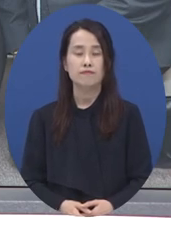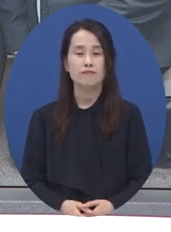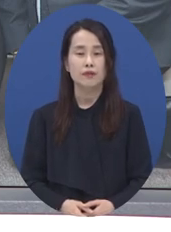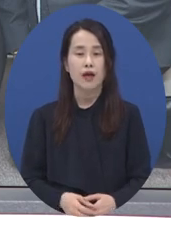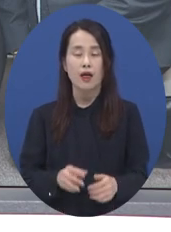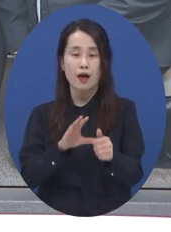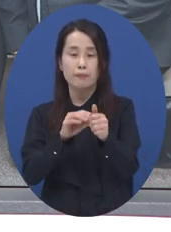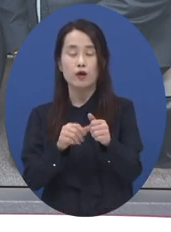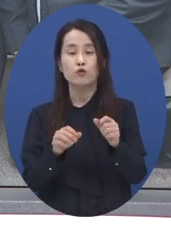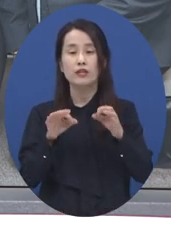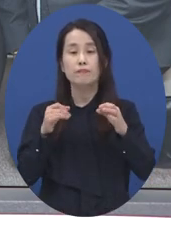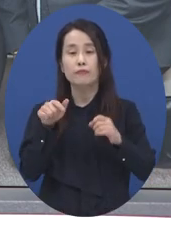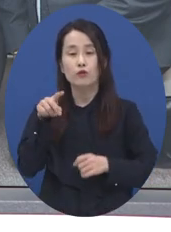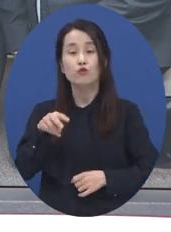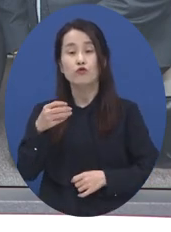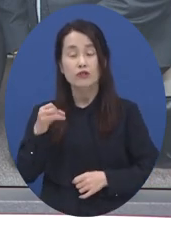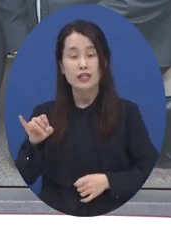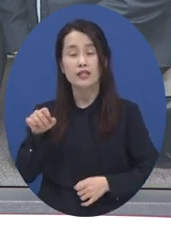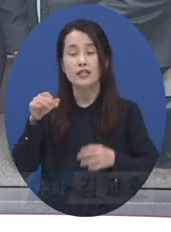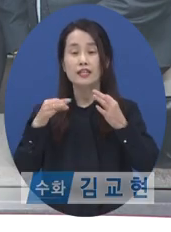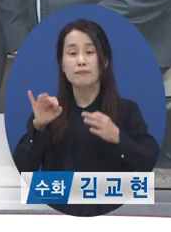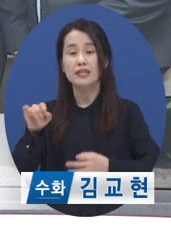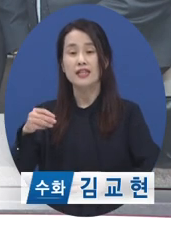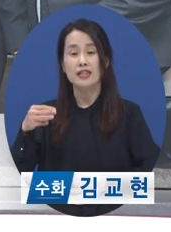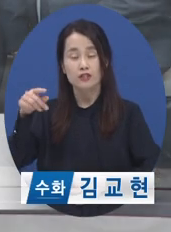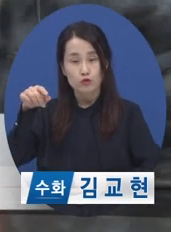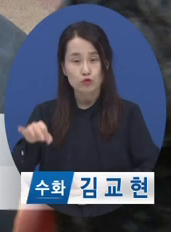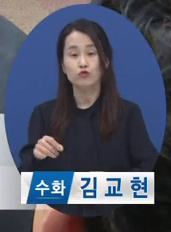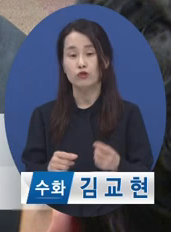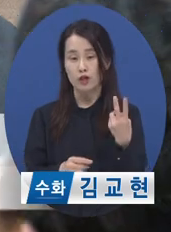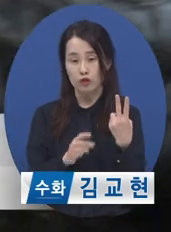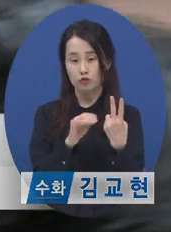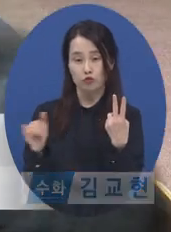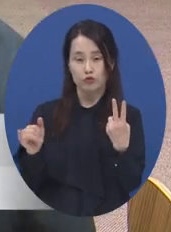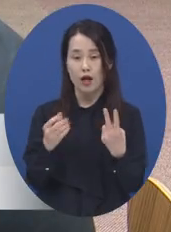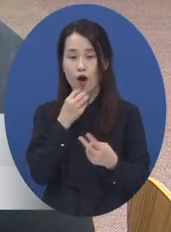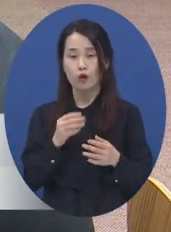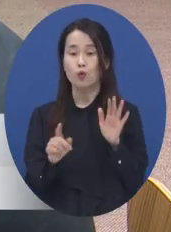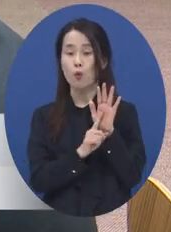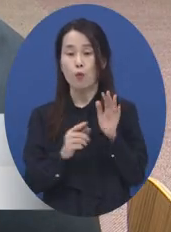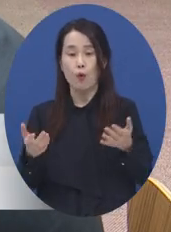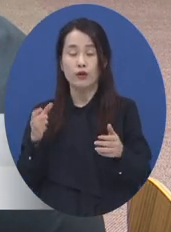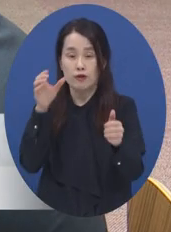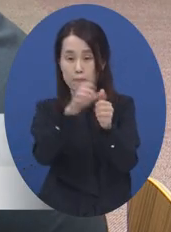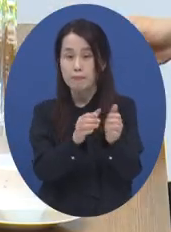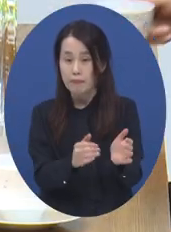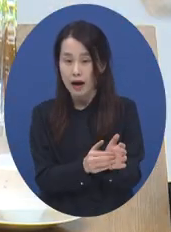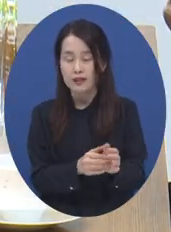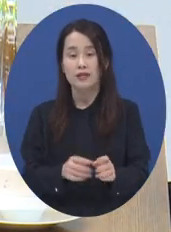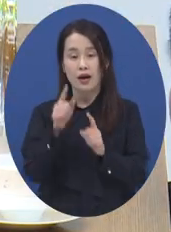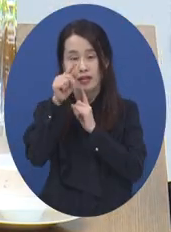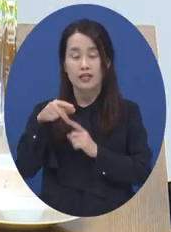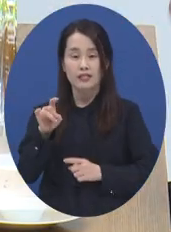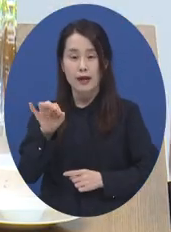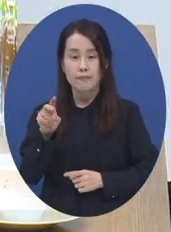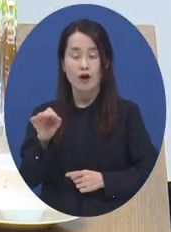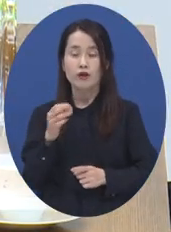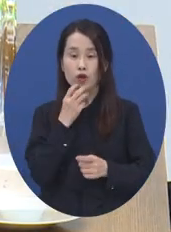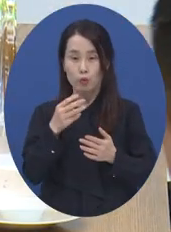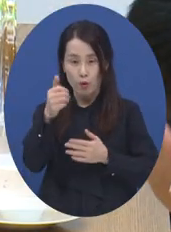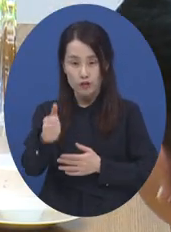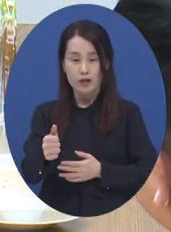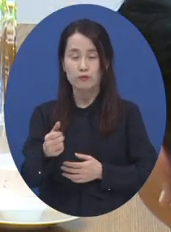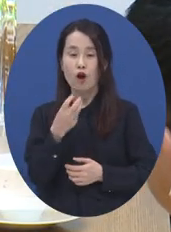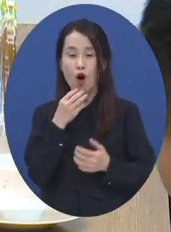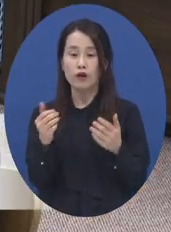경우도 가 배우 김규리 김일중 아나운서와 개그 to 아이스를 경기도 홍보대사로 위촉해 씁니다 이들은 이제 면 경우도 의사로부터 1경기